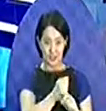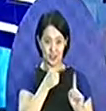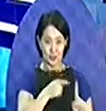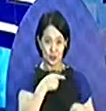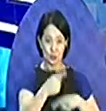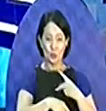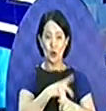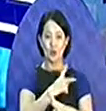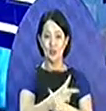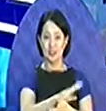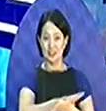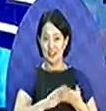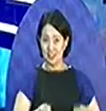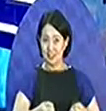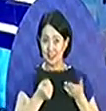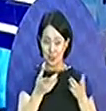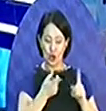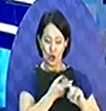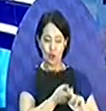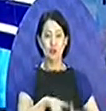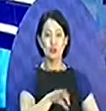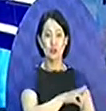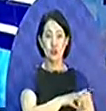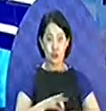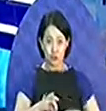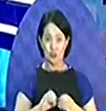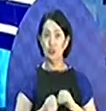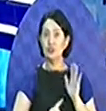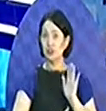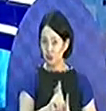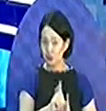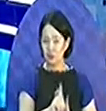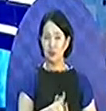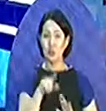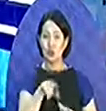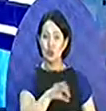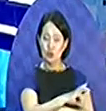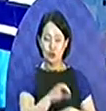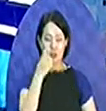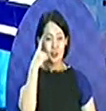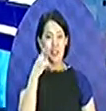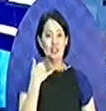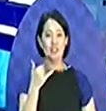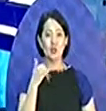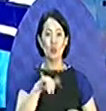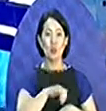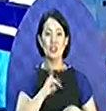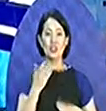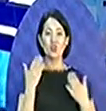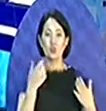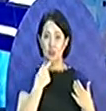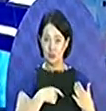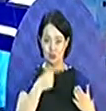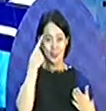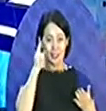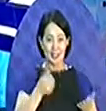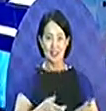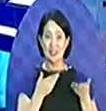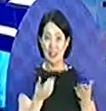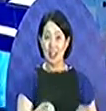хариулахар холбоо дахь төслийг хэлэлцэж эхлээд байна. Хуулийн төслийг улсын хурлын зарим гишүүд санаачлан боловсруулж байна. Асуудал улсын хурлын Монгол Ардын намын бүлгийн